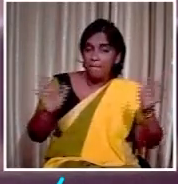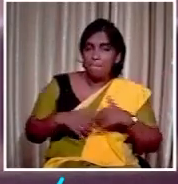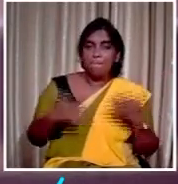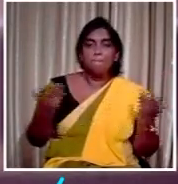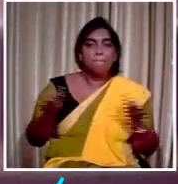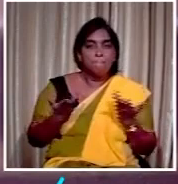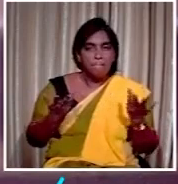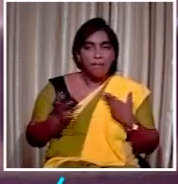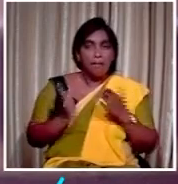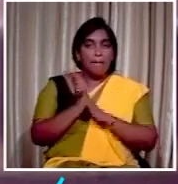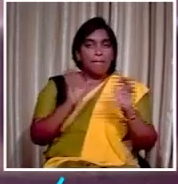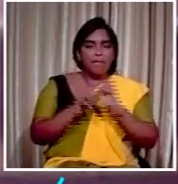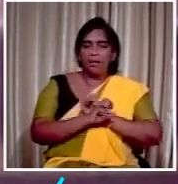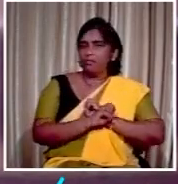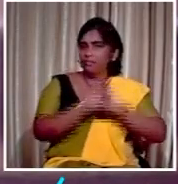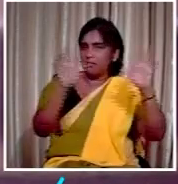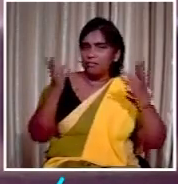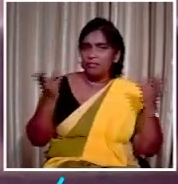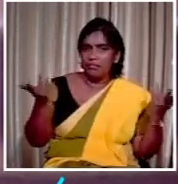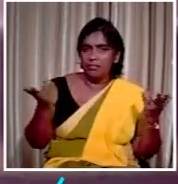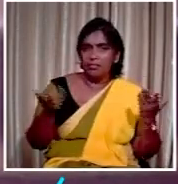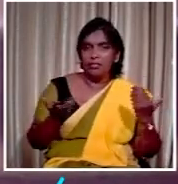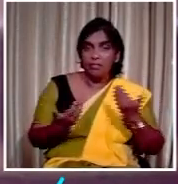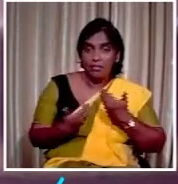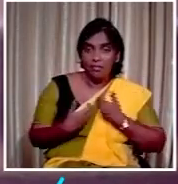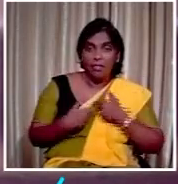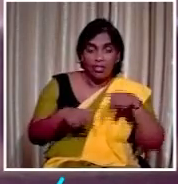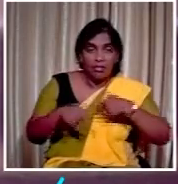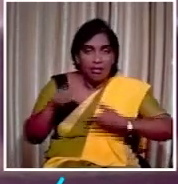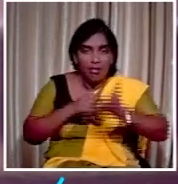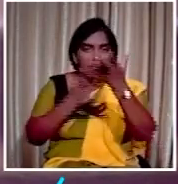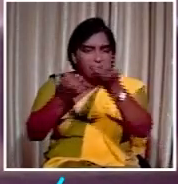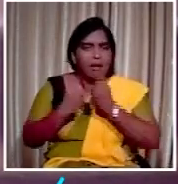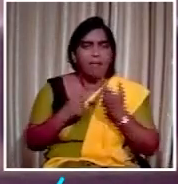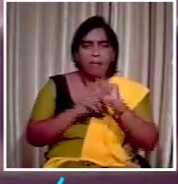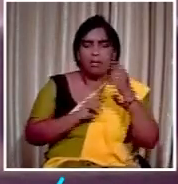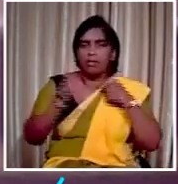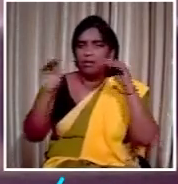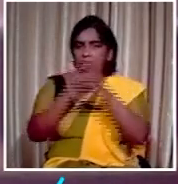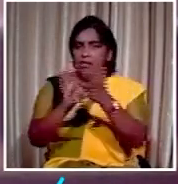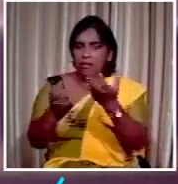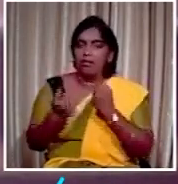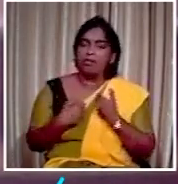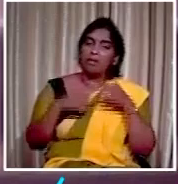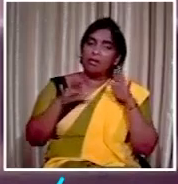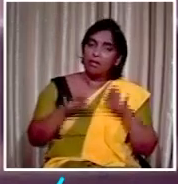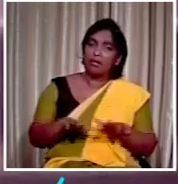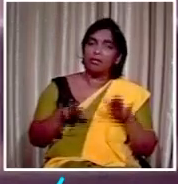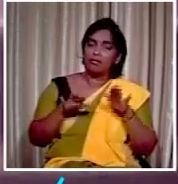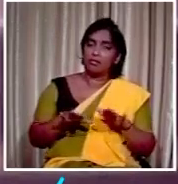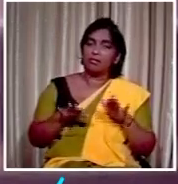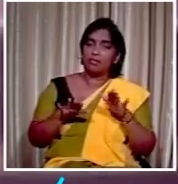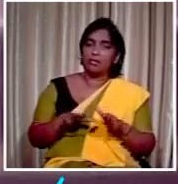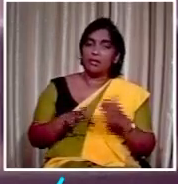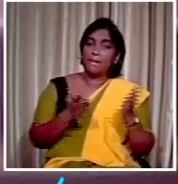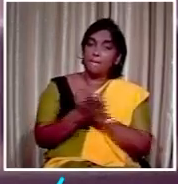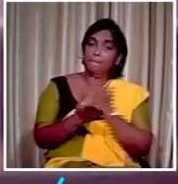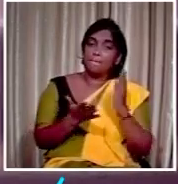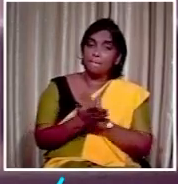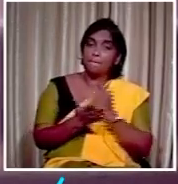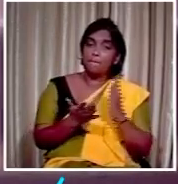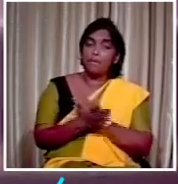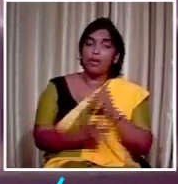दिन रिलीज कर मट ताम गील पार्लिमेंट गील मंकोम पिटुन बेलो